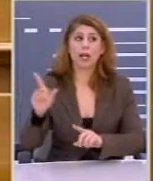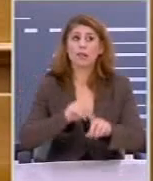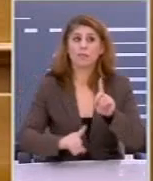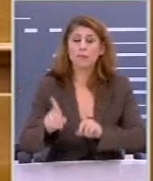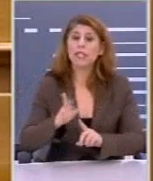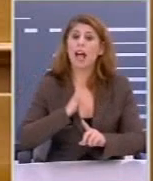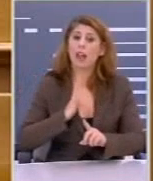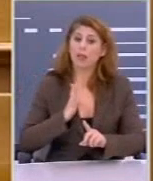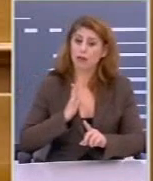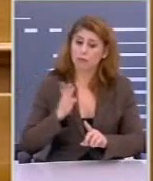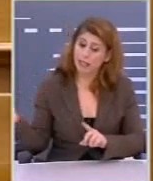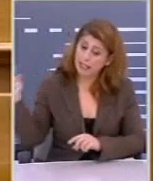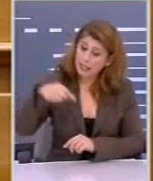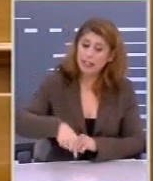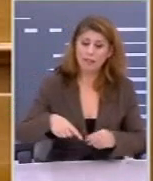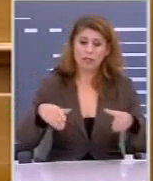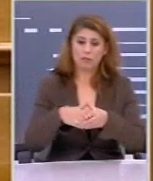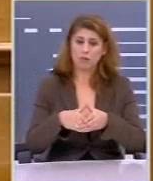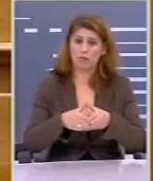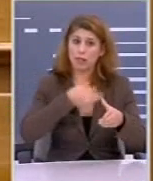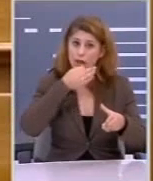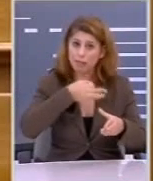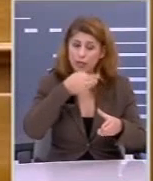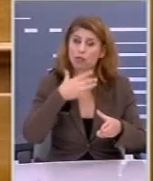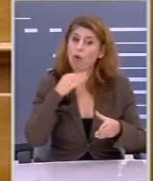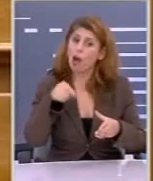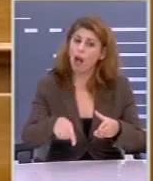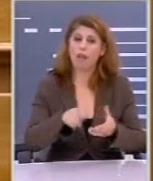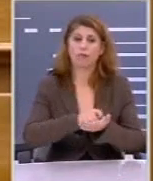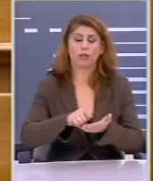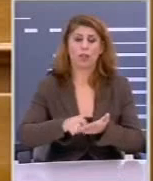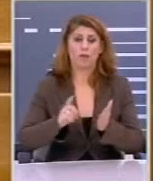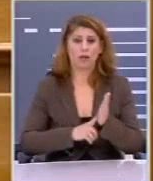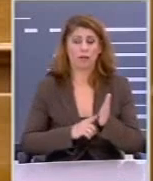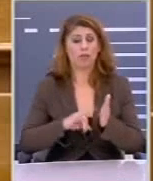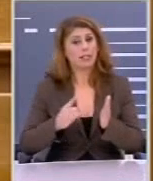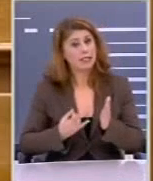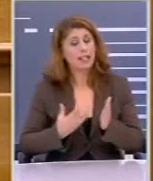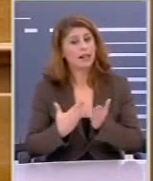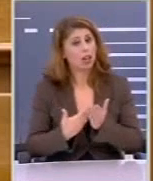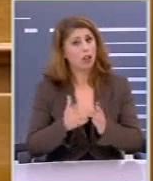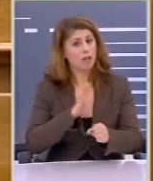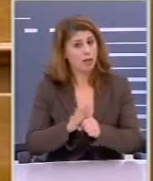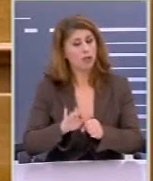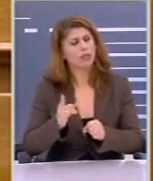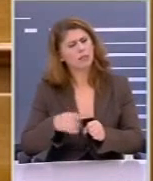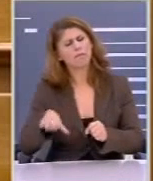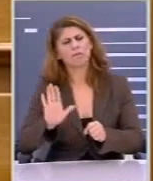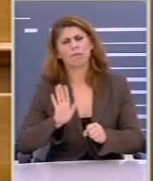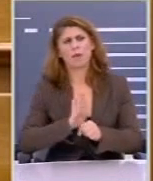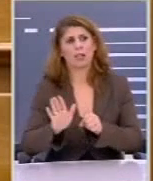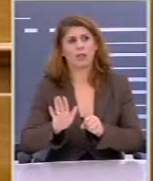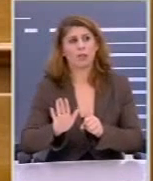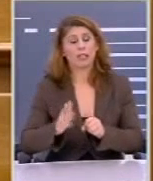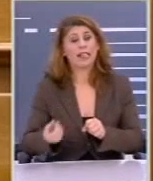ήρθαν να εκτεθούν, διότι έτσι ορίζει ο νόμος, και είτε να αιτιολογήσουν επαρκώς, είτε μη επαρκώς,